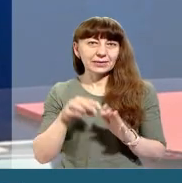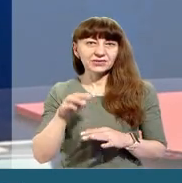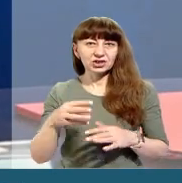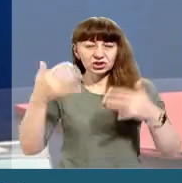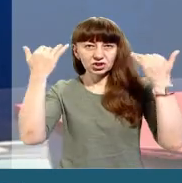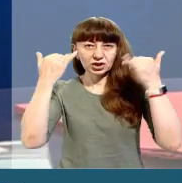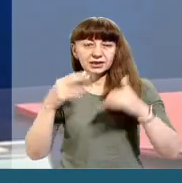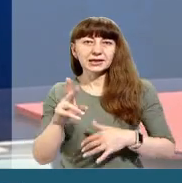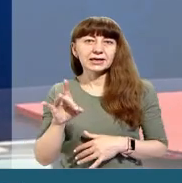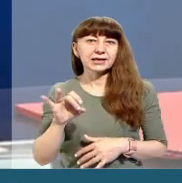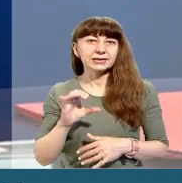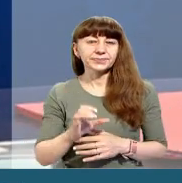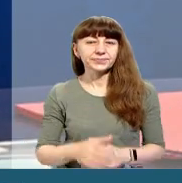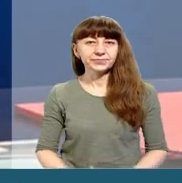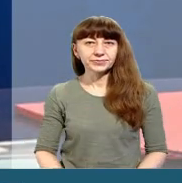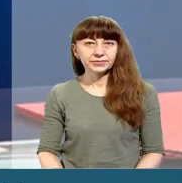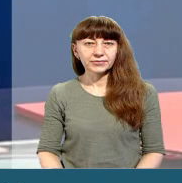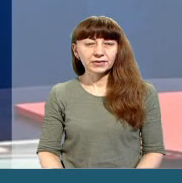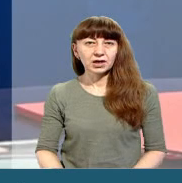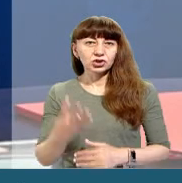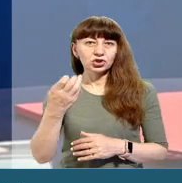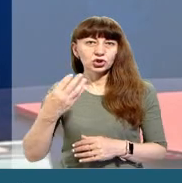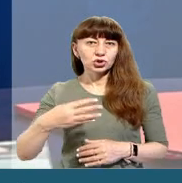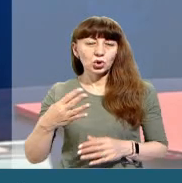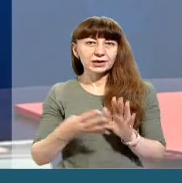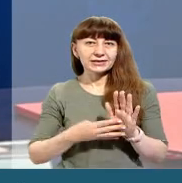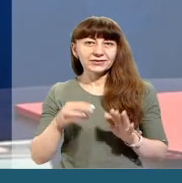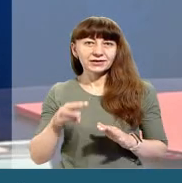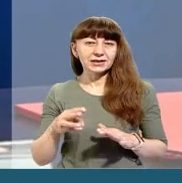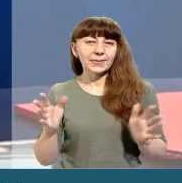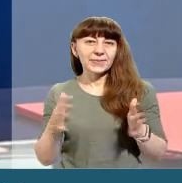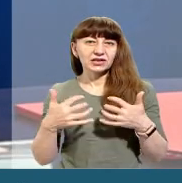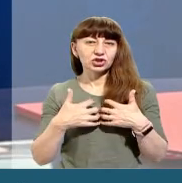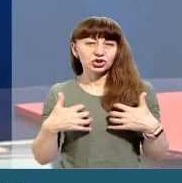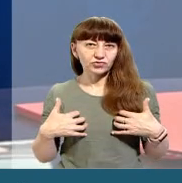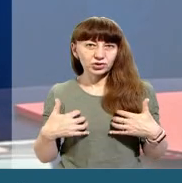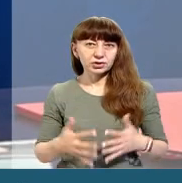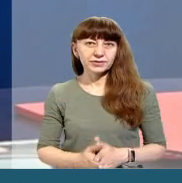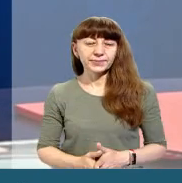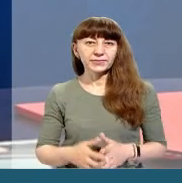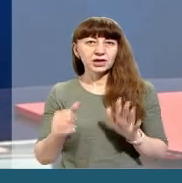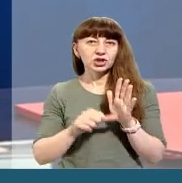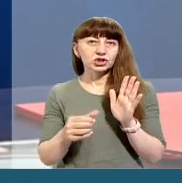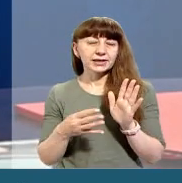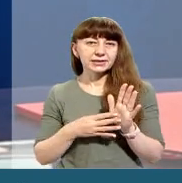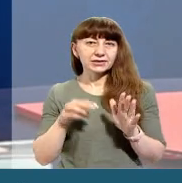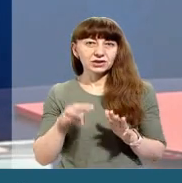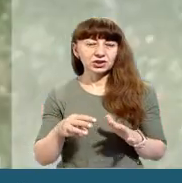мал, 69,429 бас шошқа, 166,215 бас жылқы, 254,000 бас түйе